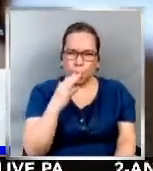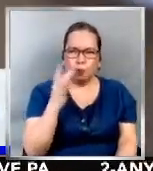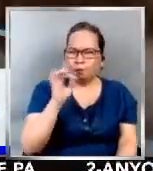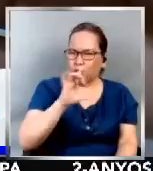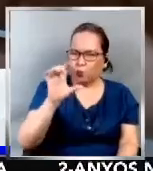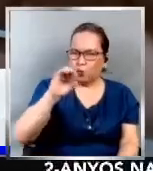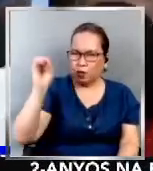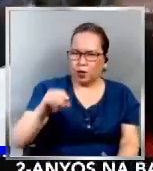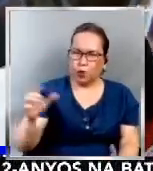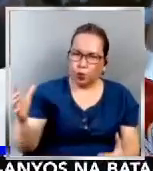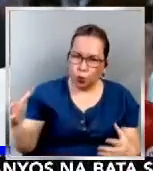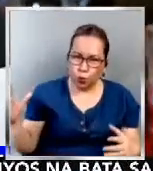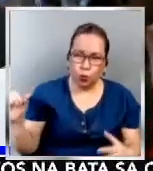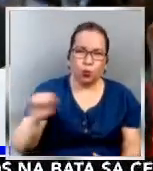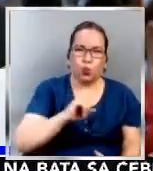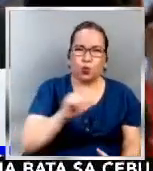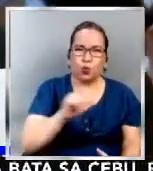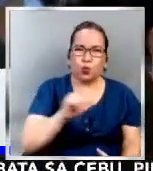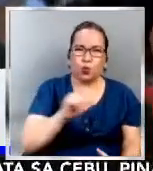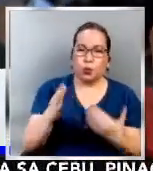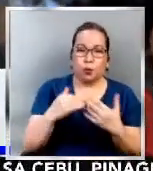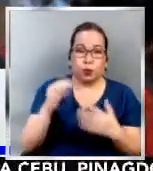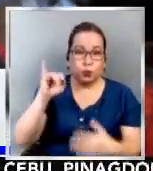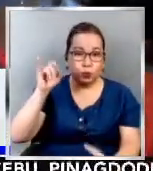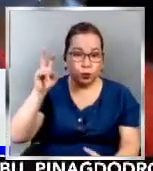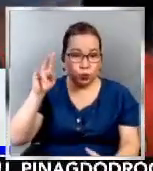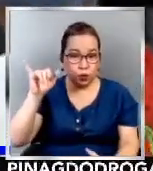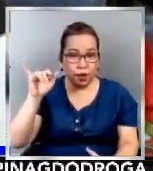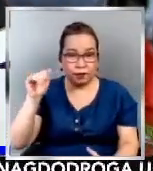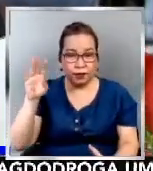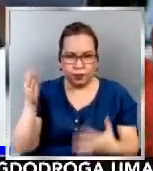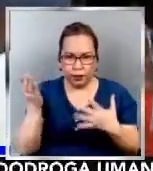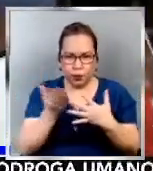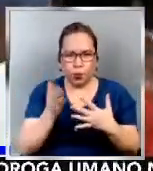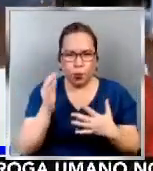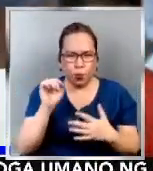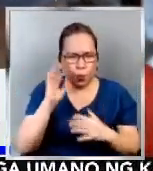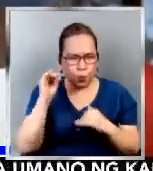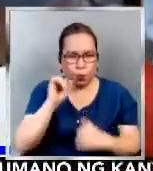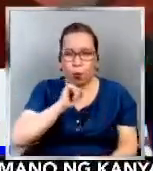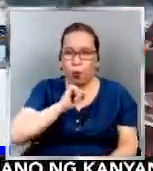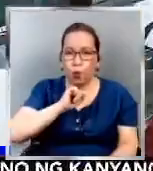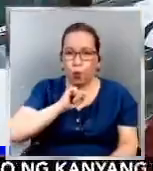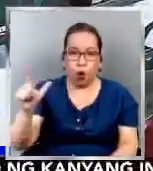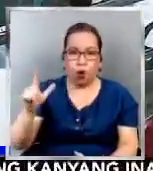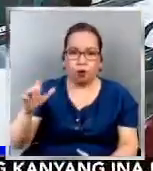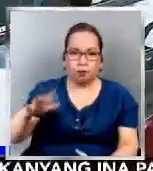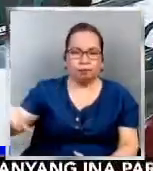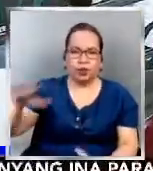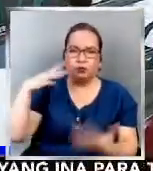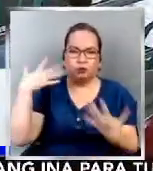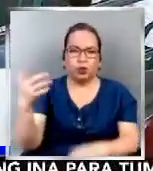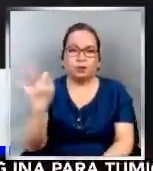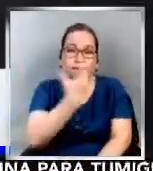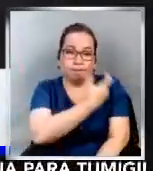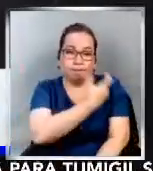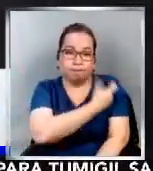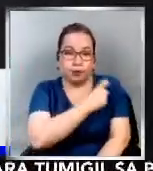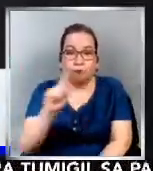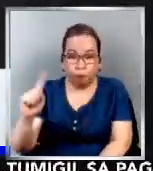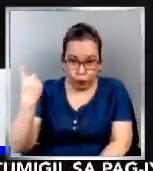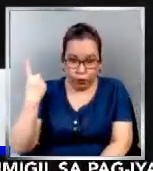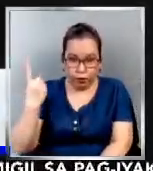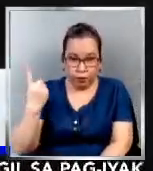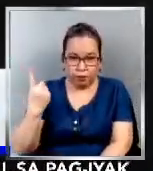na by July 15 ay 100% nabakunahan na sila ng first dose. Tuloy rin ang bakunahan